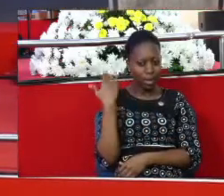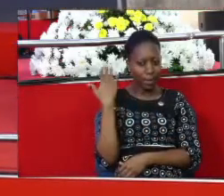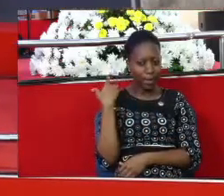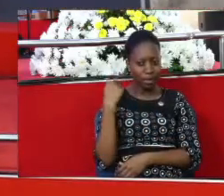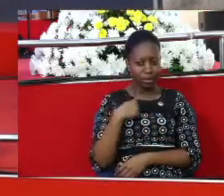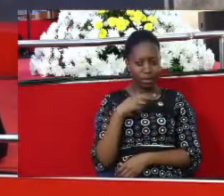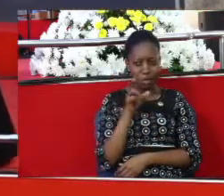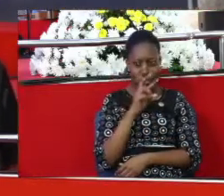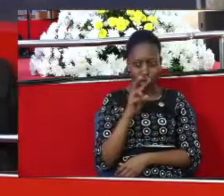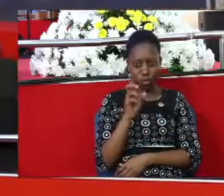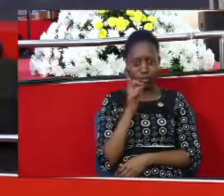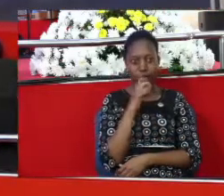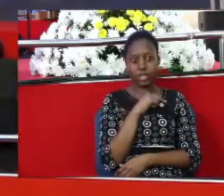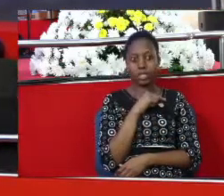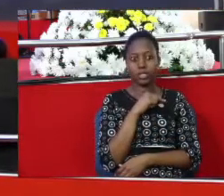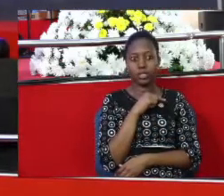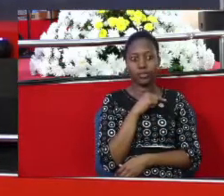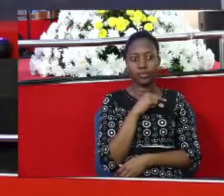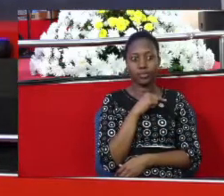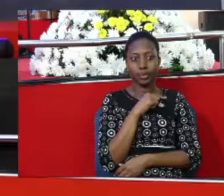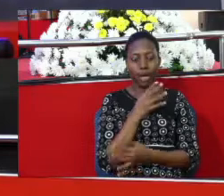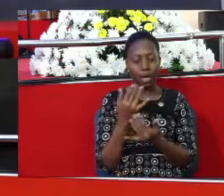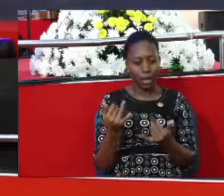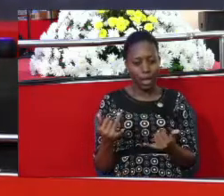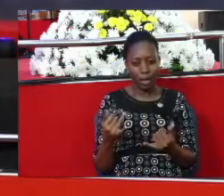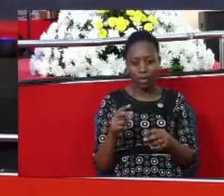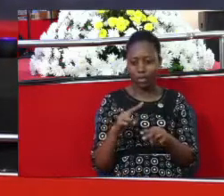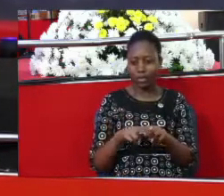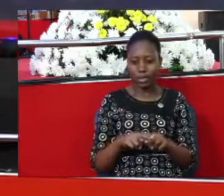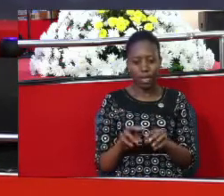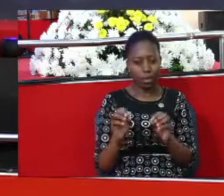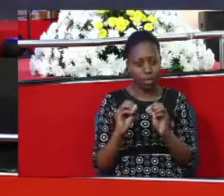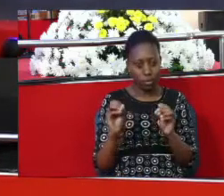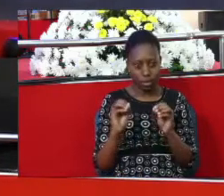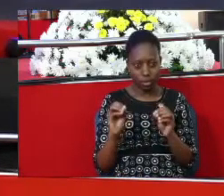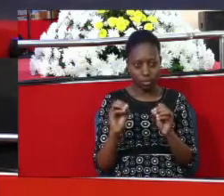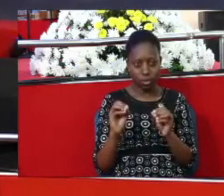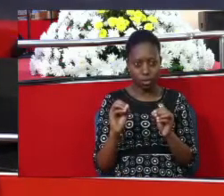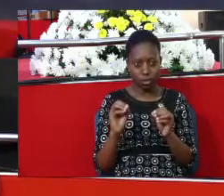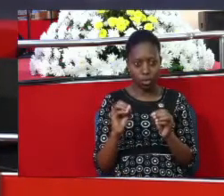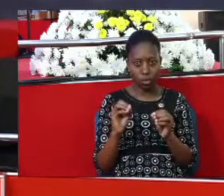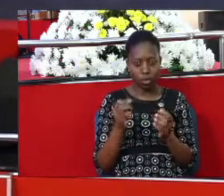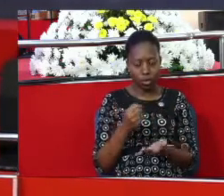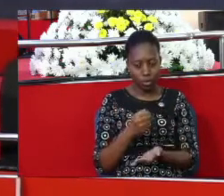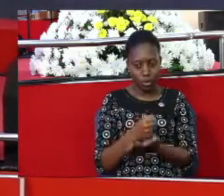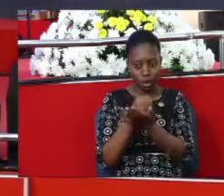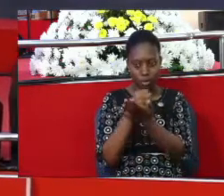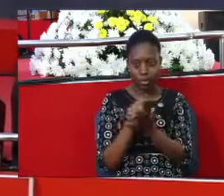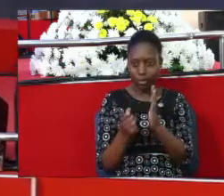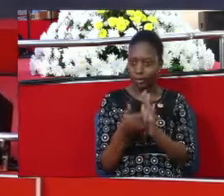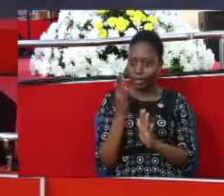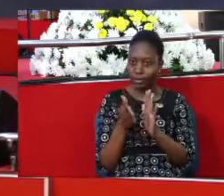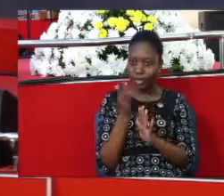Wacha. Hakukaa chini. Mpaka alipomalizia. Sasa anaweza kaa chini, si ndio Zakari? Akae chini